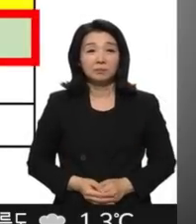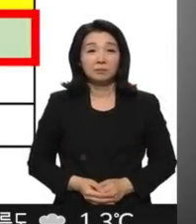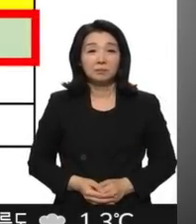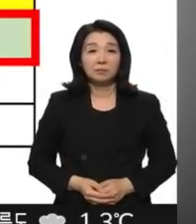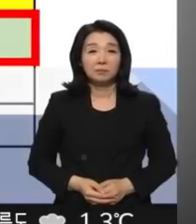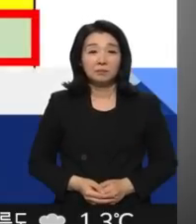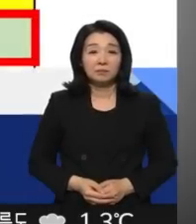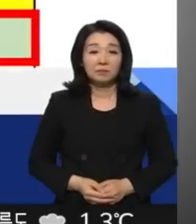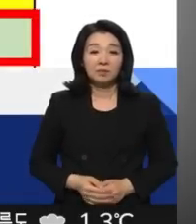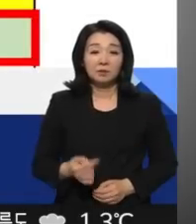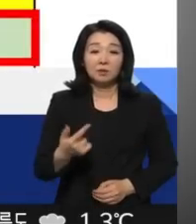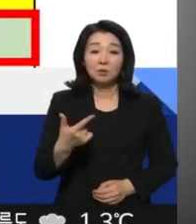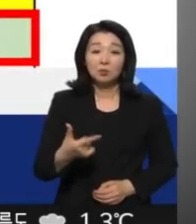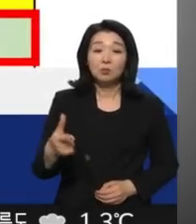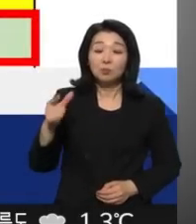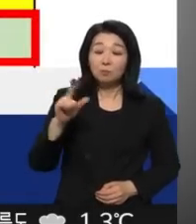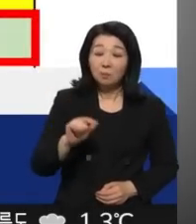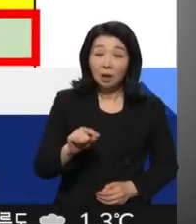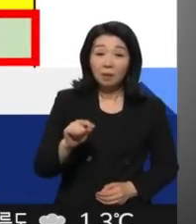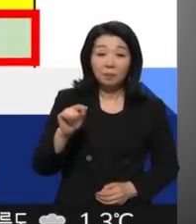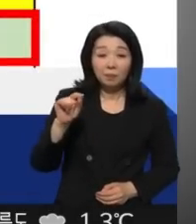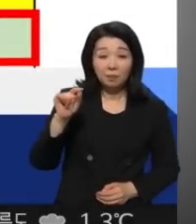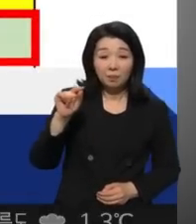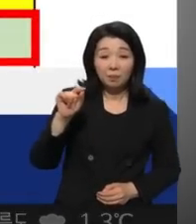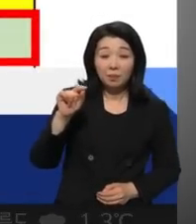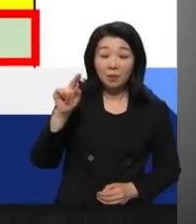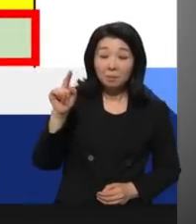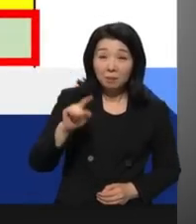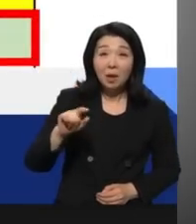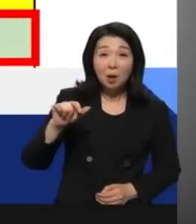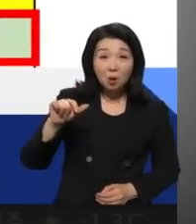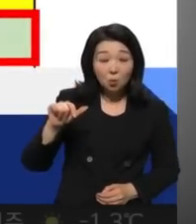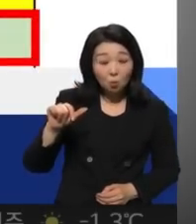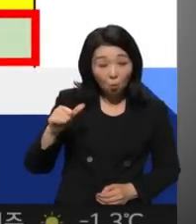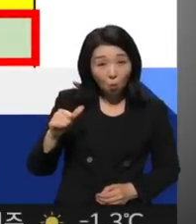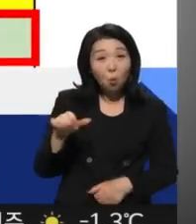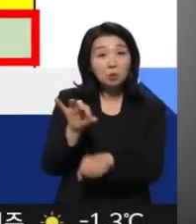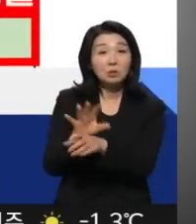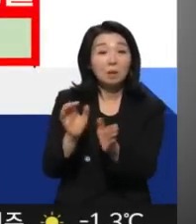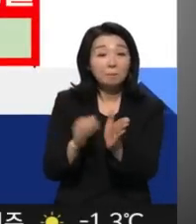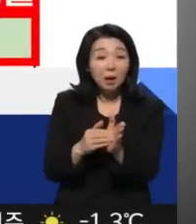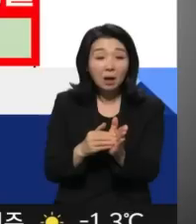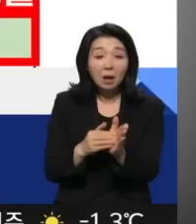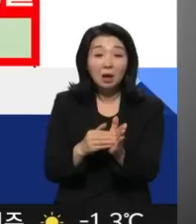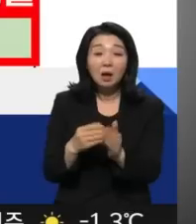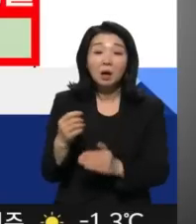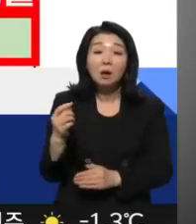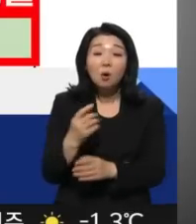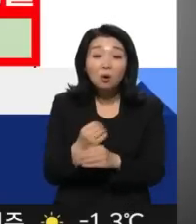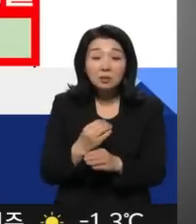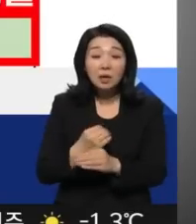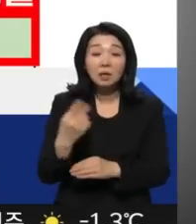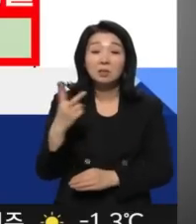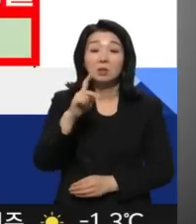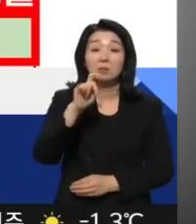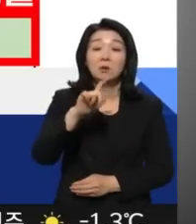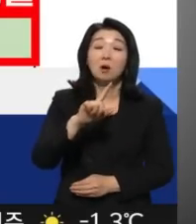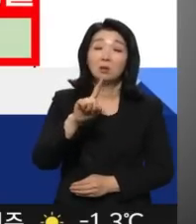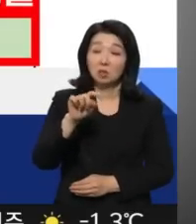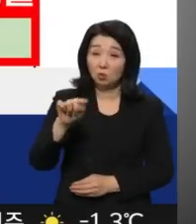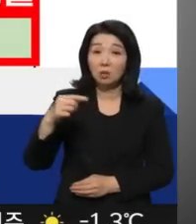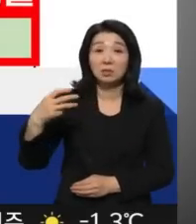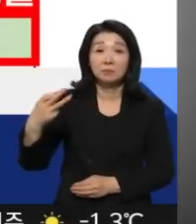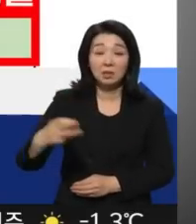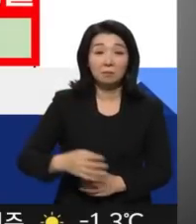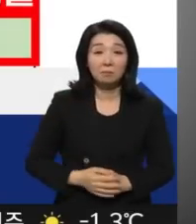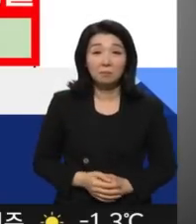6만 105주를 매각한 날짜가 2011년 1월 13일로 되어 있습니다. 주가 조작 세력은 1월 13일,